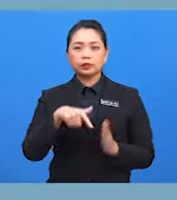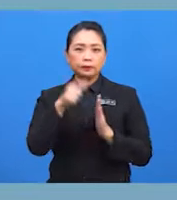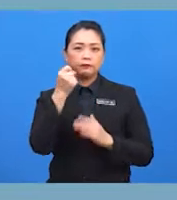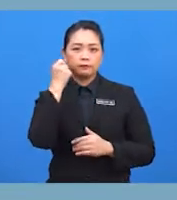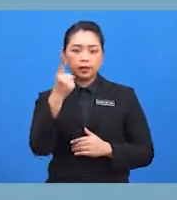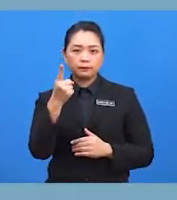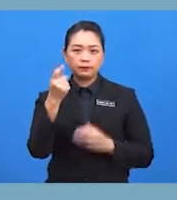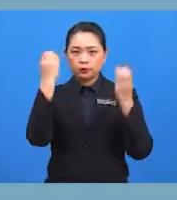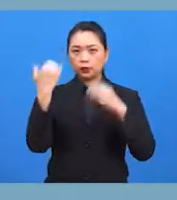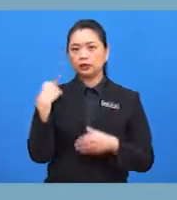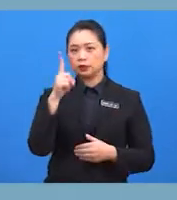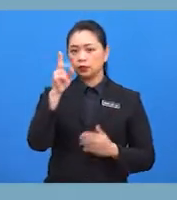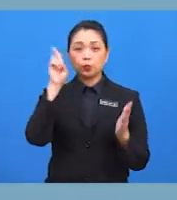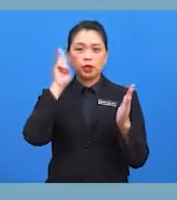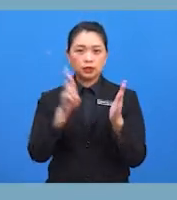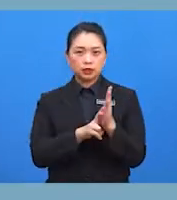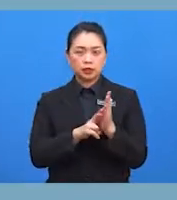sediakan rajah kitaran perniagaan.